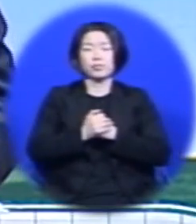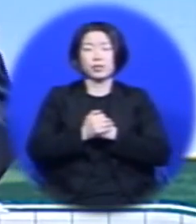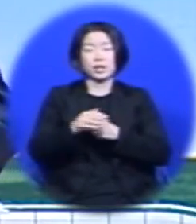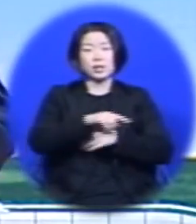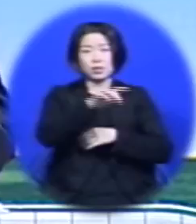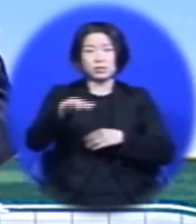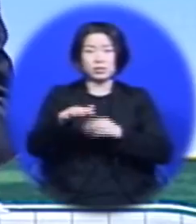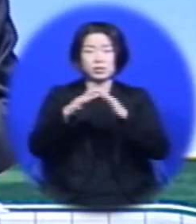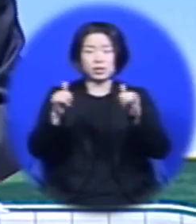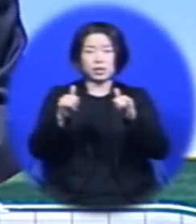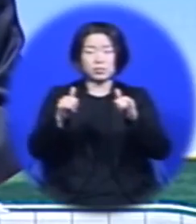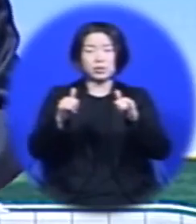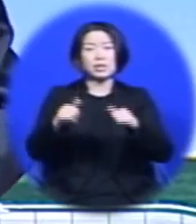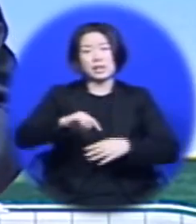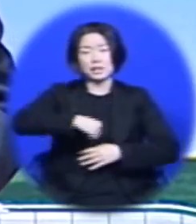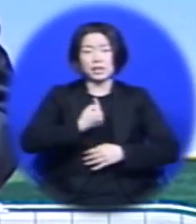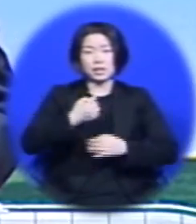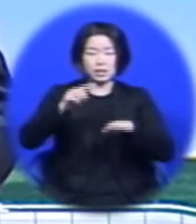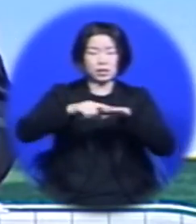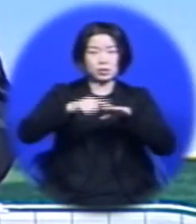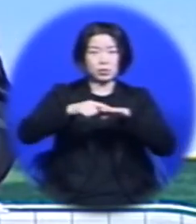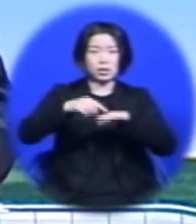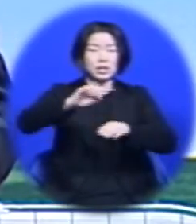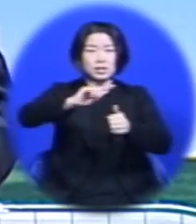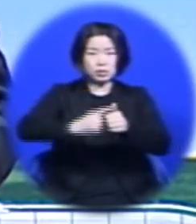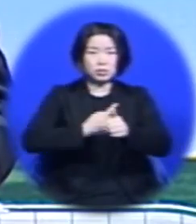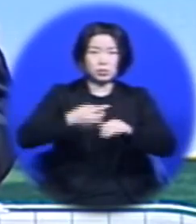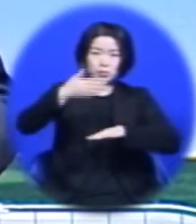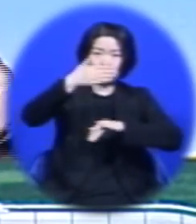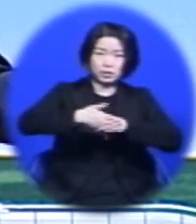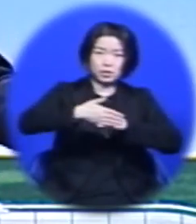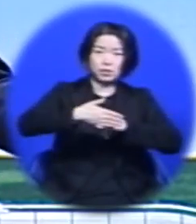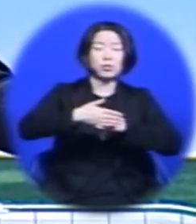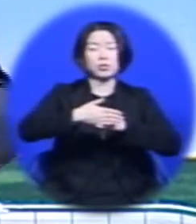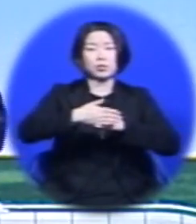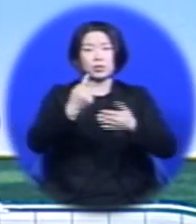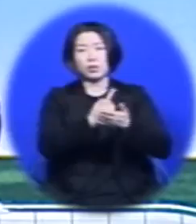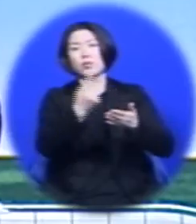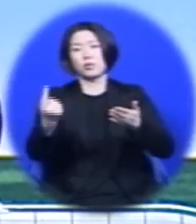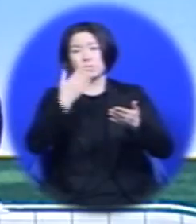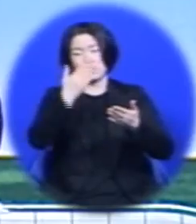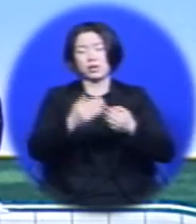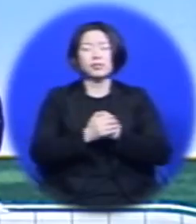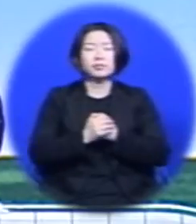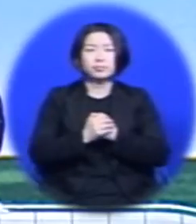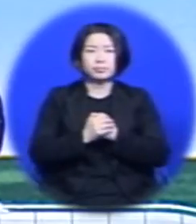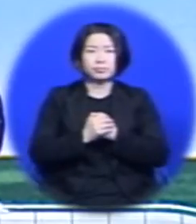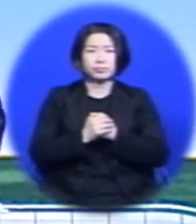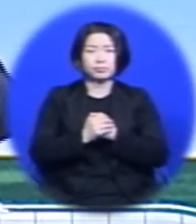그들은 자기 손가락을 스스로 그 칼로 잘라내고 서야 조직에서 나올 수 있었던 거죠